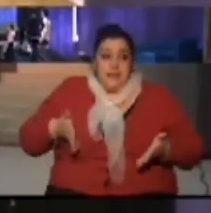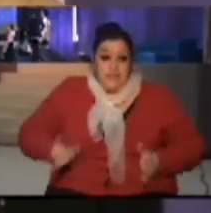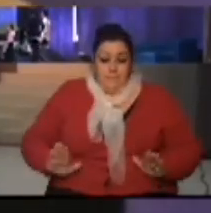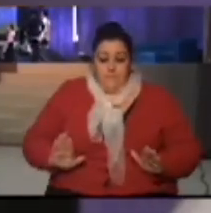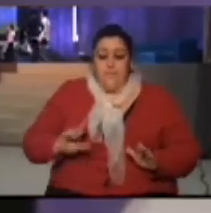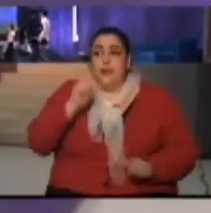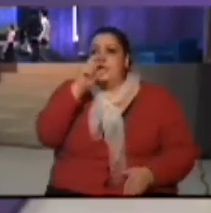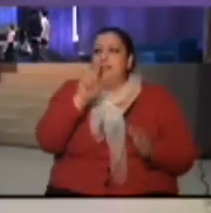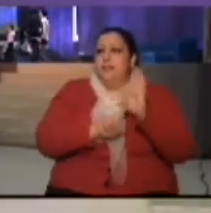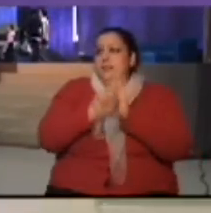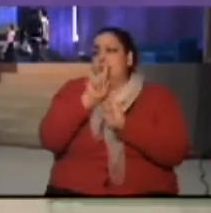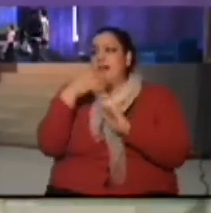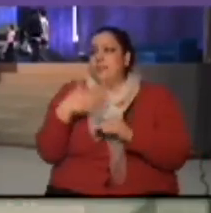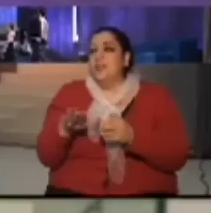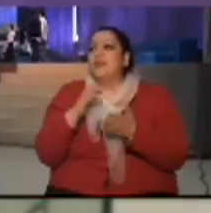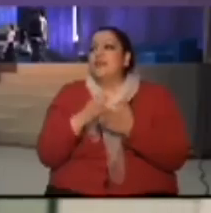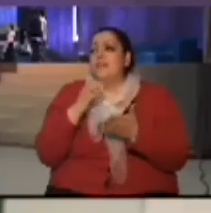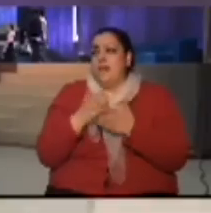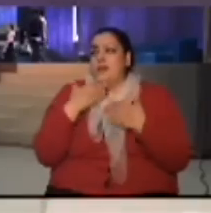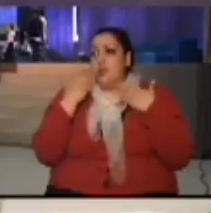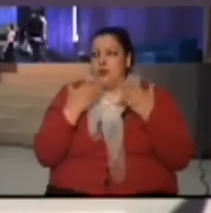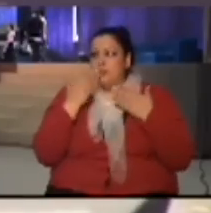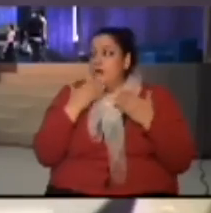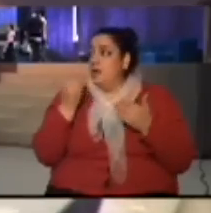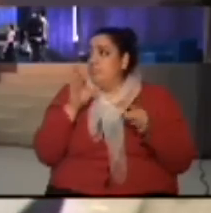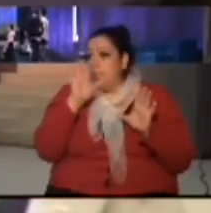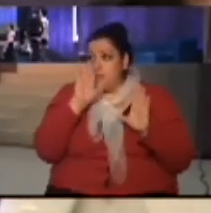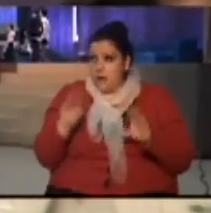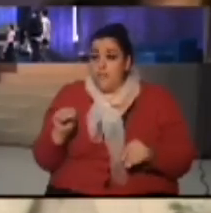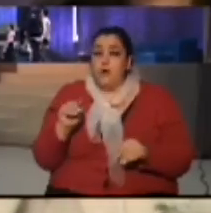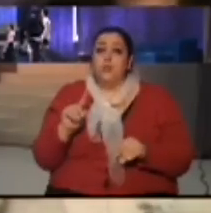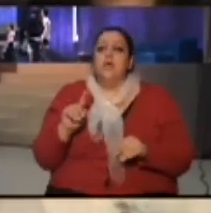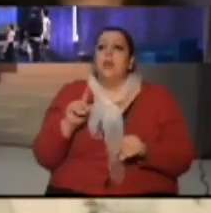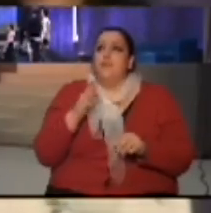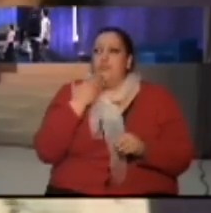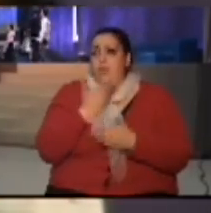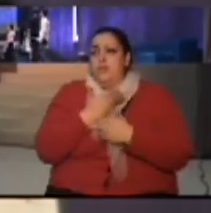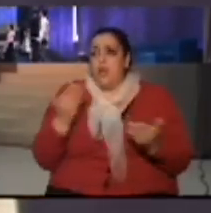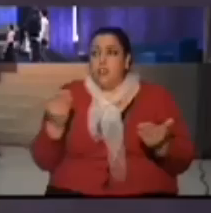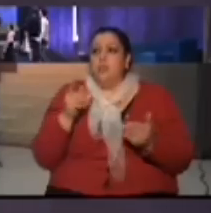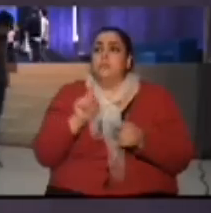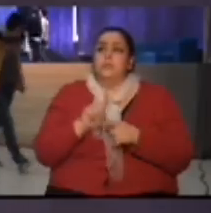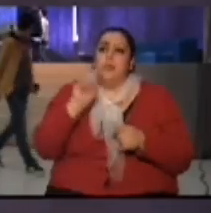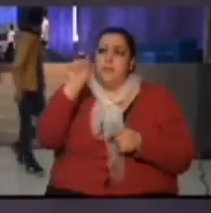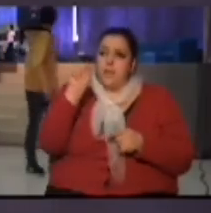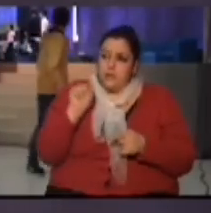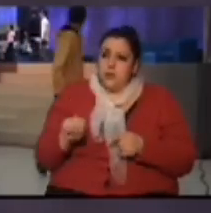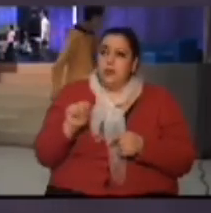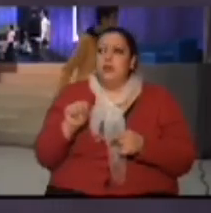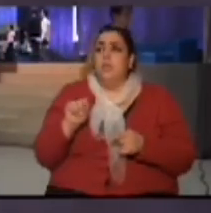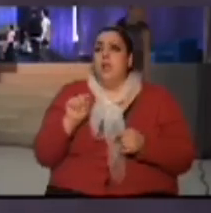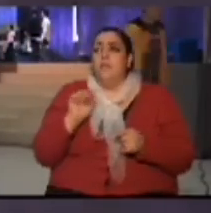գիտես հետաքրքիրը որն է, այսօր հնարավոր է, ես ու դու ենք ուզում վերջակետ դնենք կամ փակենք դռները, ասենք լավ, այսքանը ու